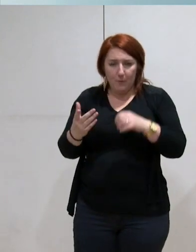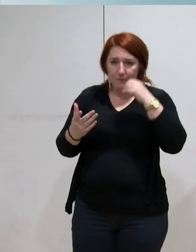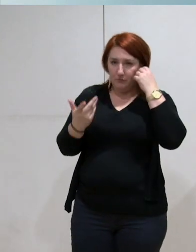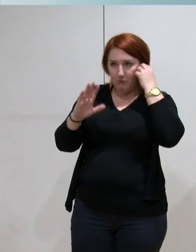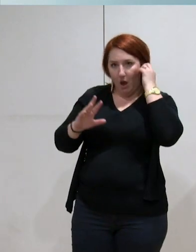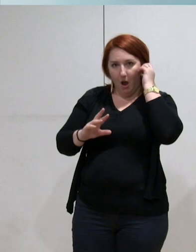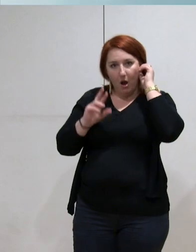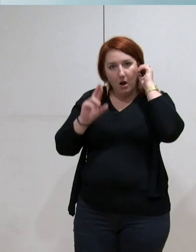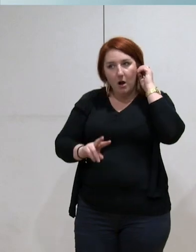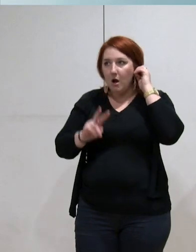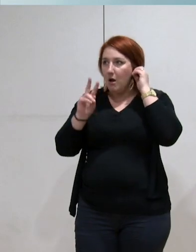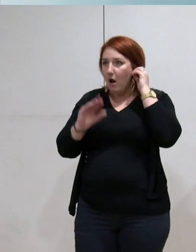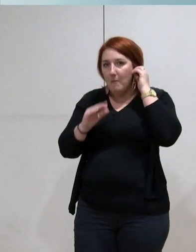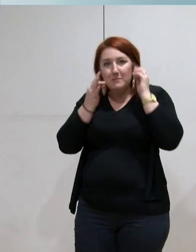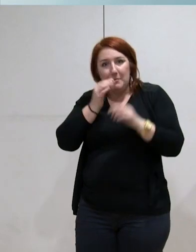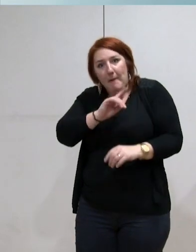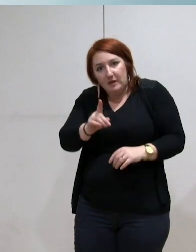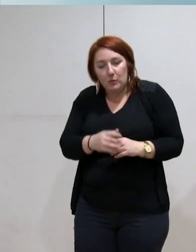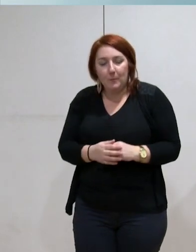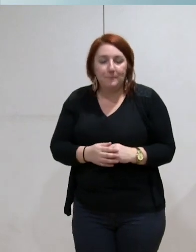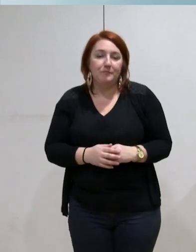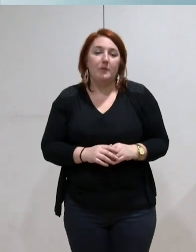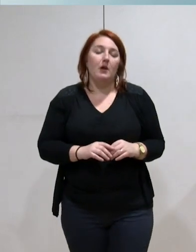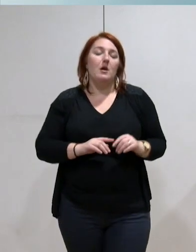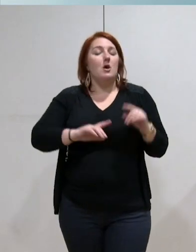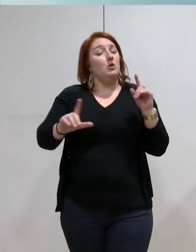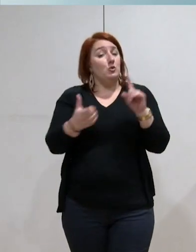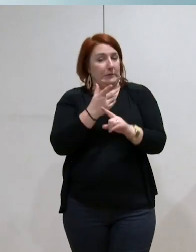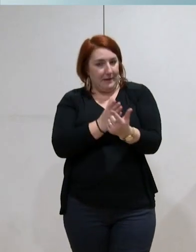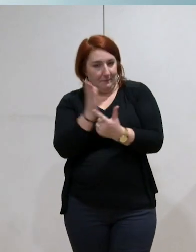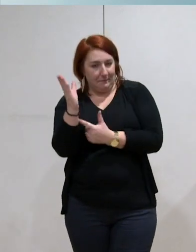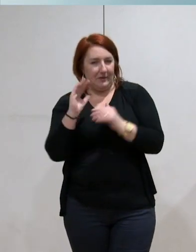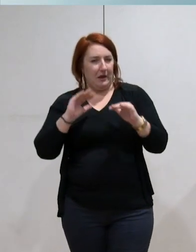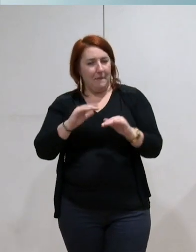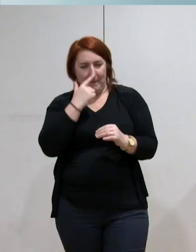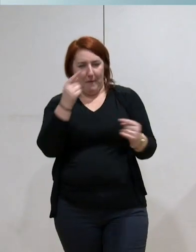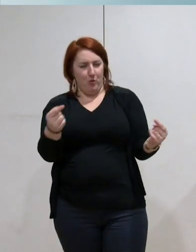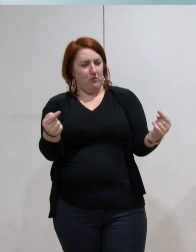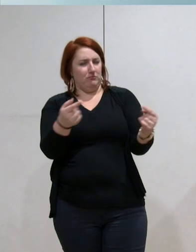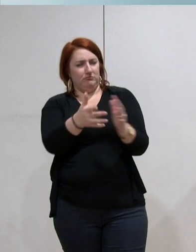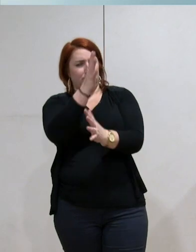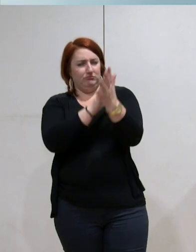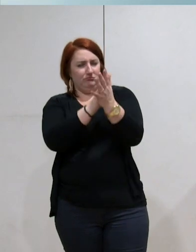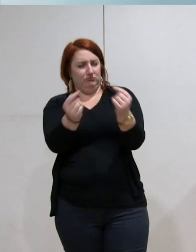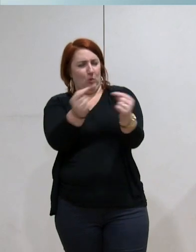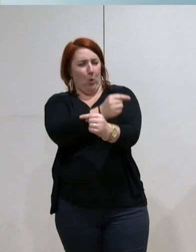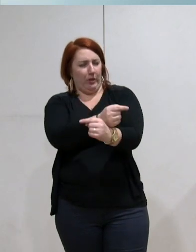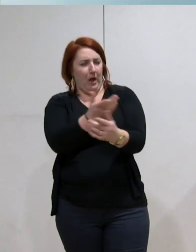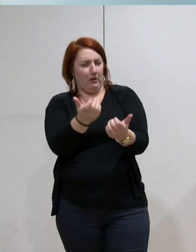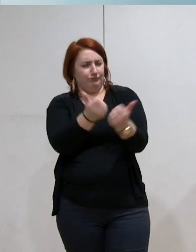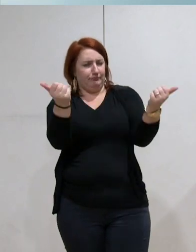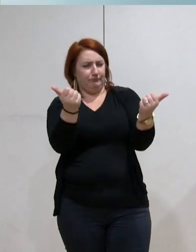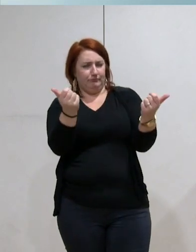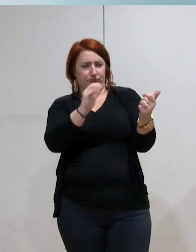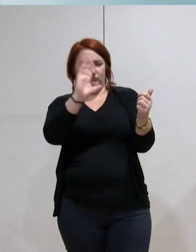élément deuxème élément il y a quand même une petite contradiction dans vos discours quand on les met